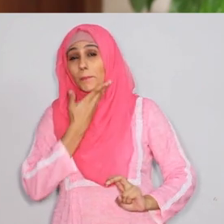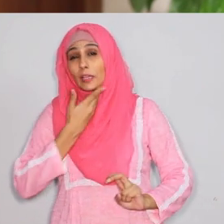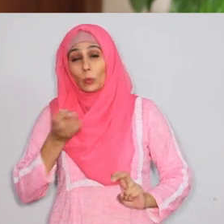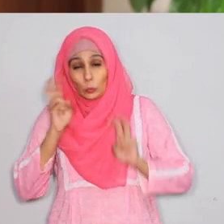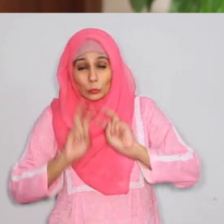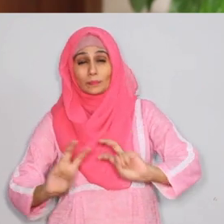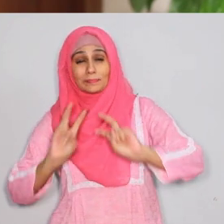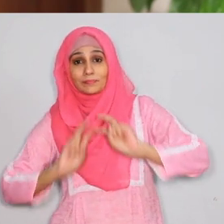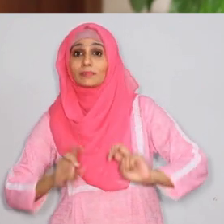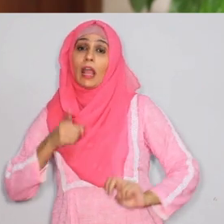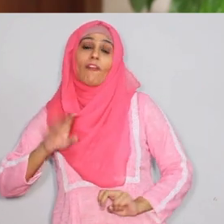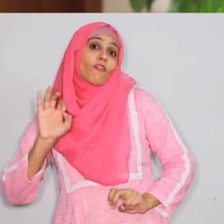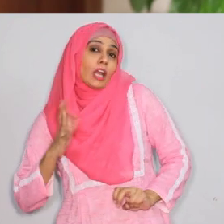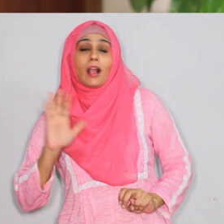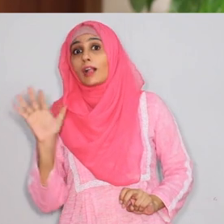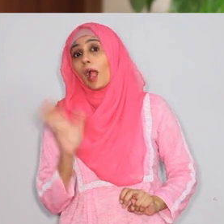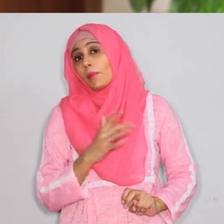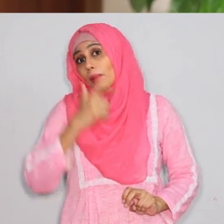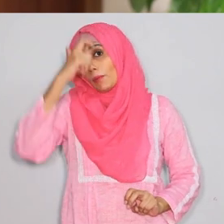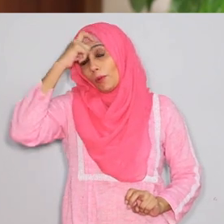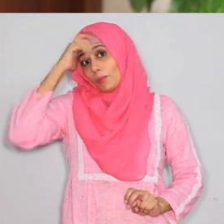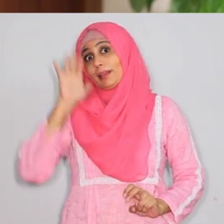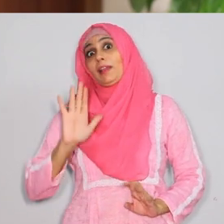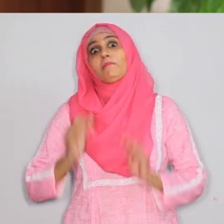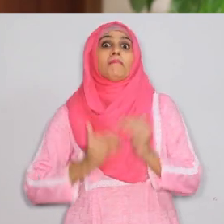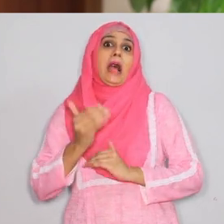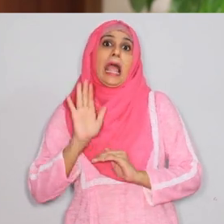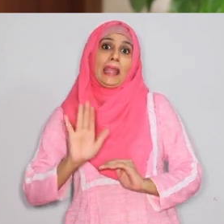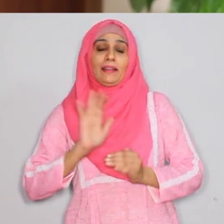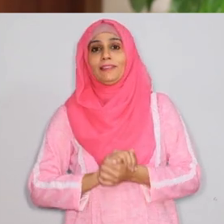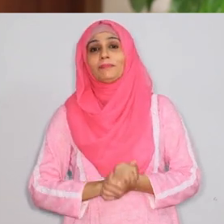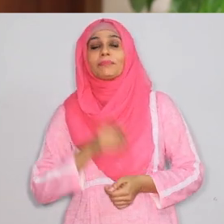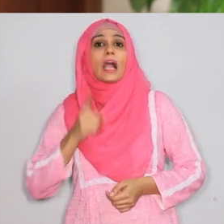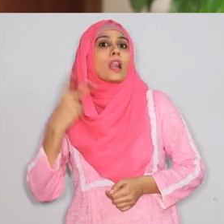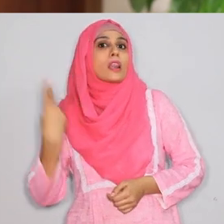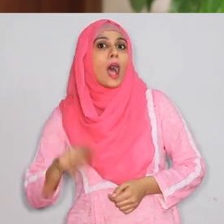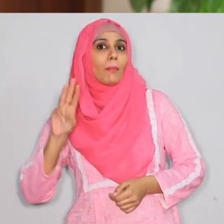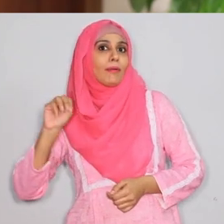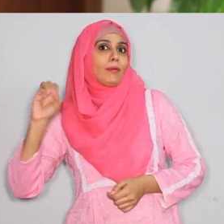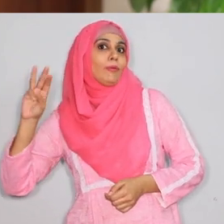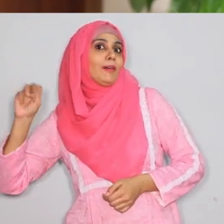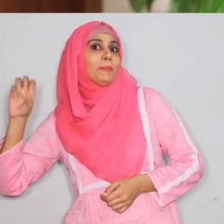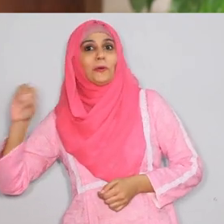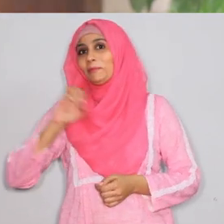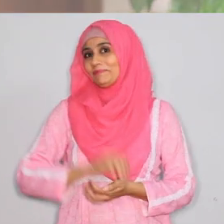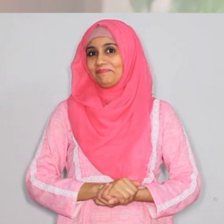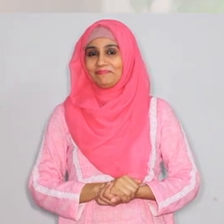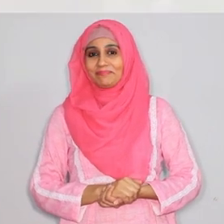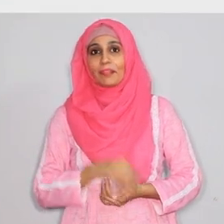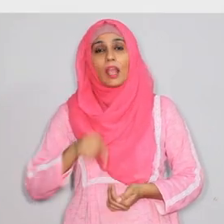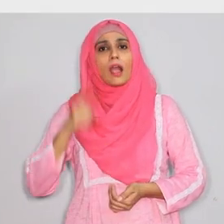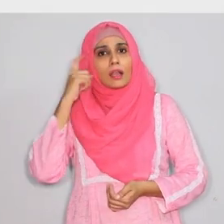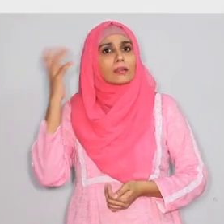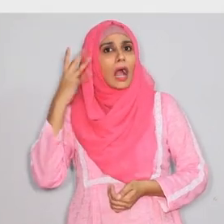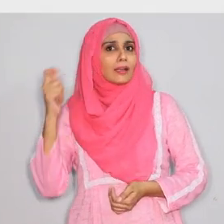हैं लेकिन उसकी वजह से कभी कभी बड़े अजीब वाकयात हो जाते हैं उनके साथ, और उनका नाम है मोमो। ये